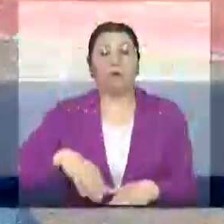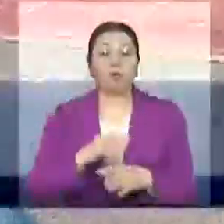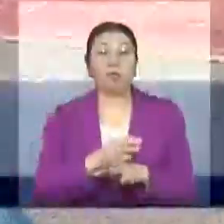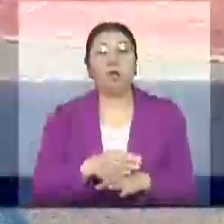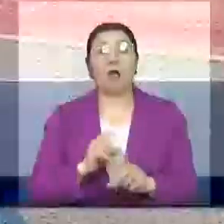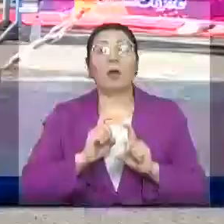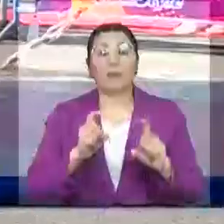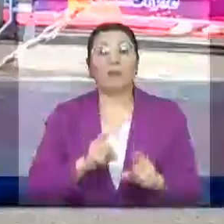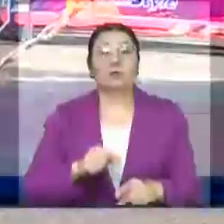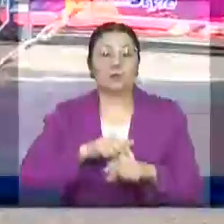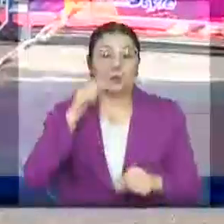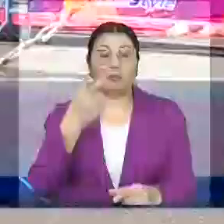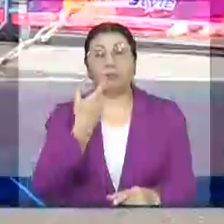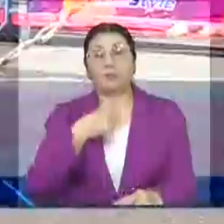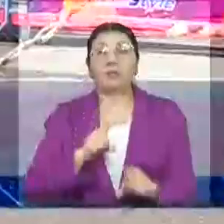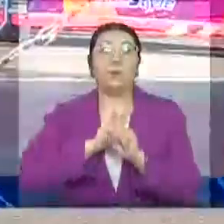себя прекрасно.